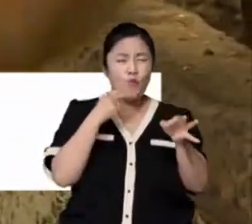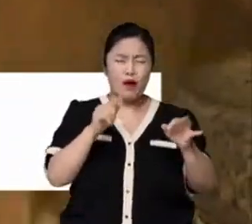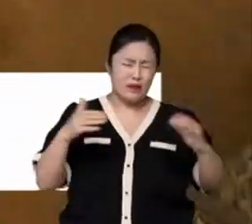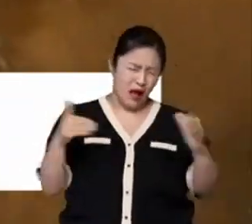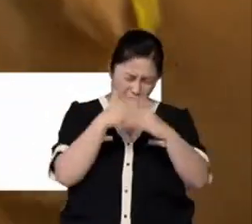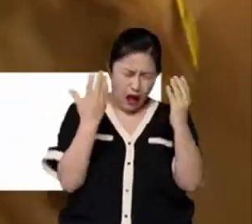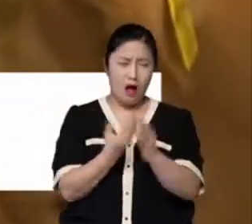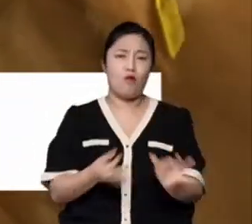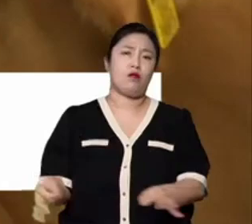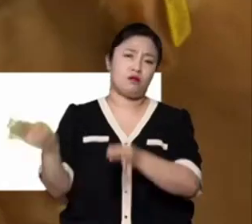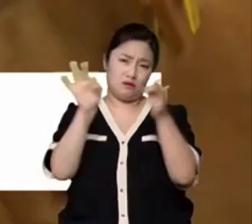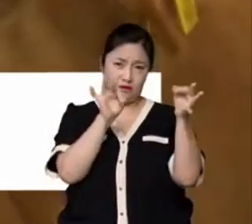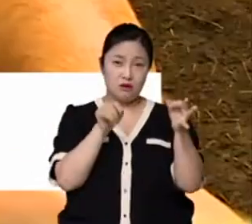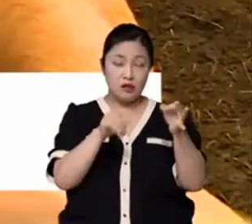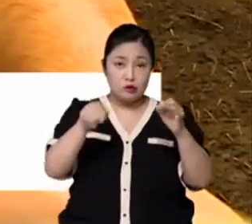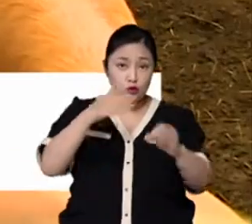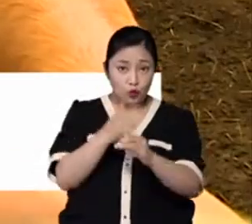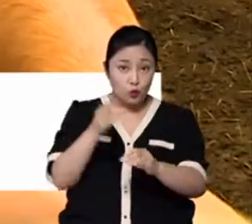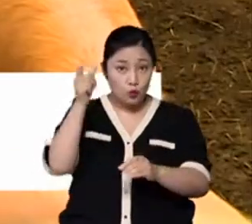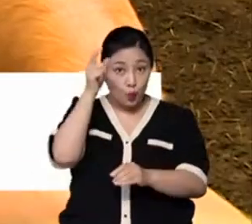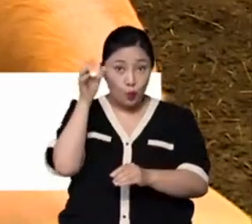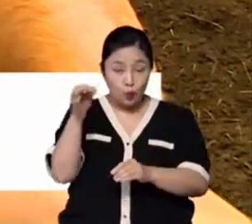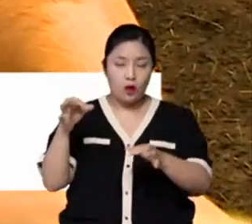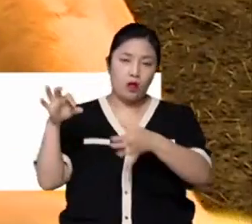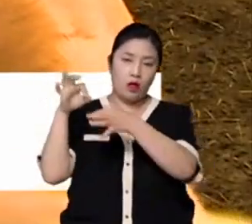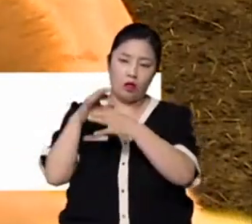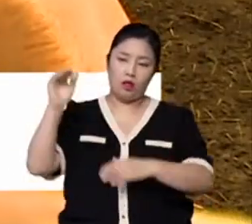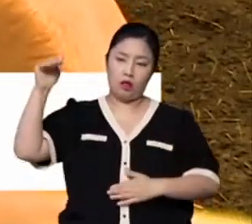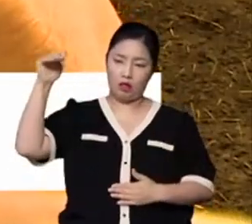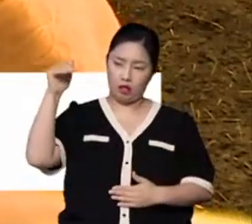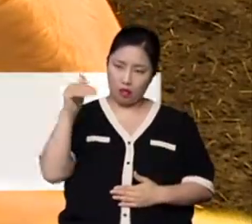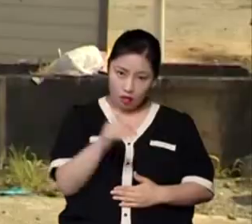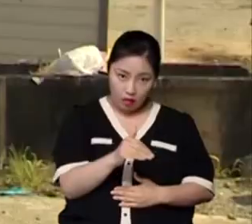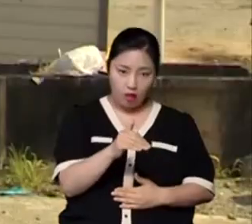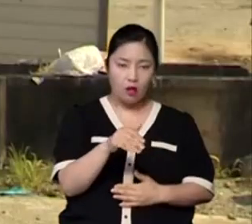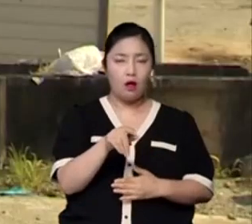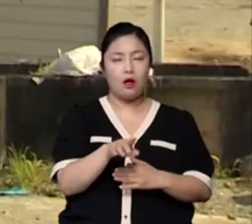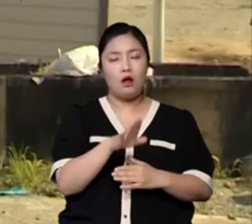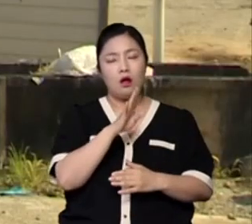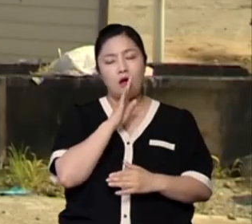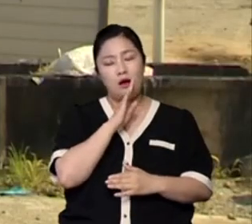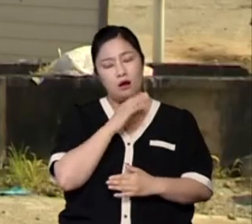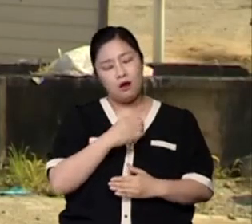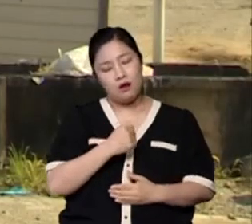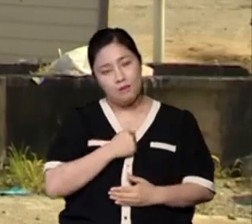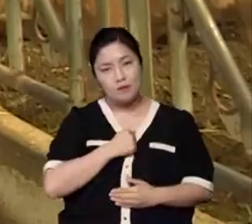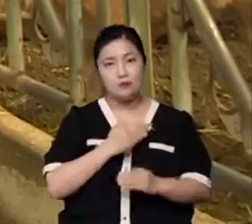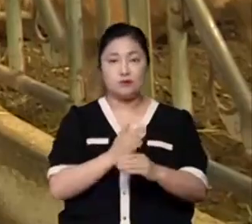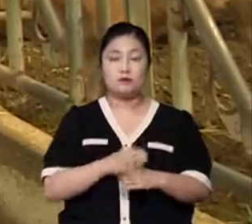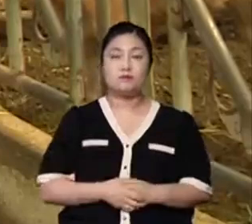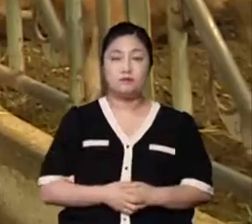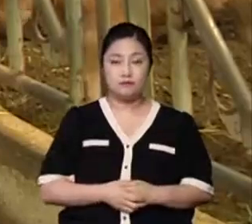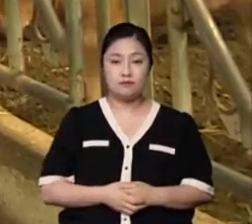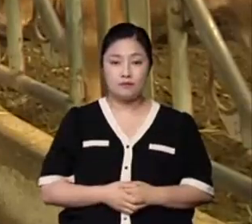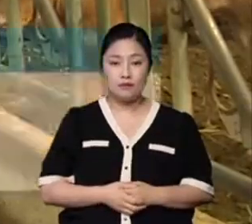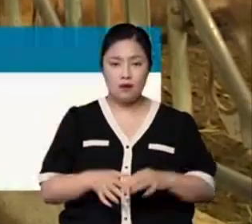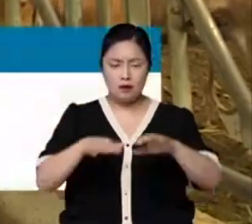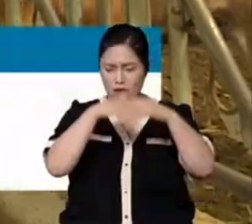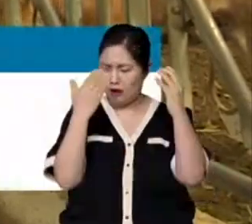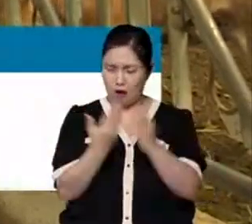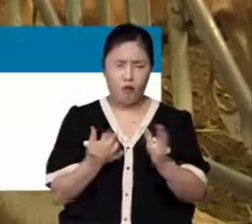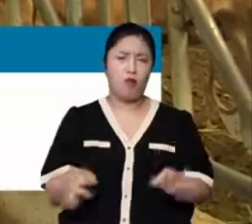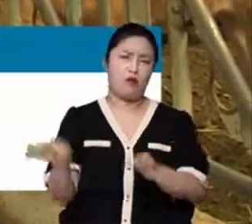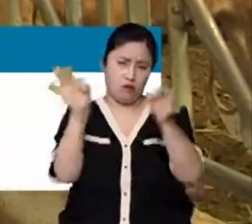게 없습니다. 이런 와중에 소값은 계속 떨어지고 있어 눈앞이 캄캄합니다. 안 오른 것이 없이 싹